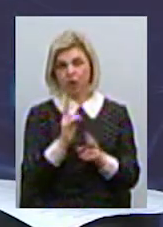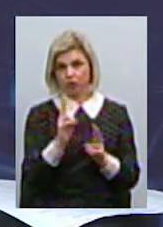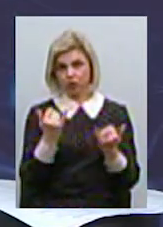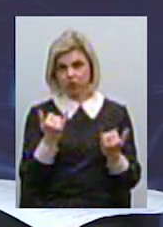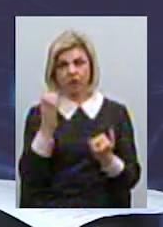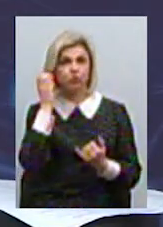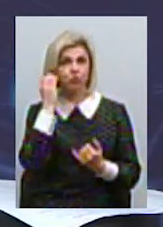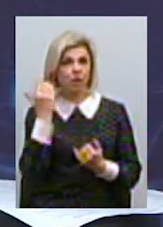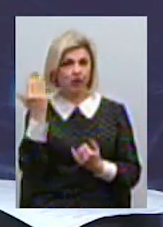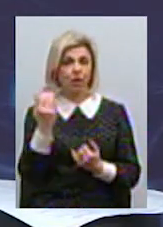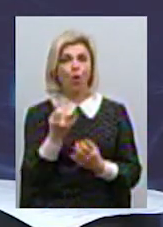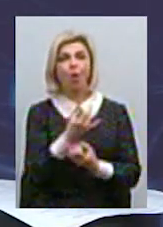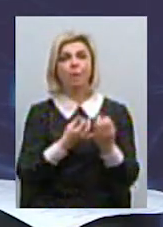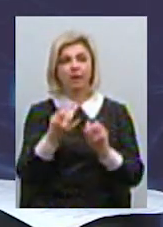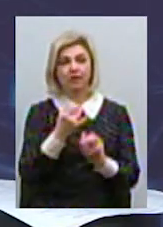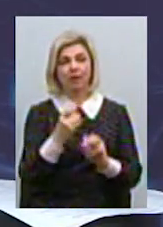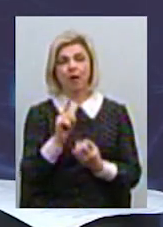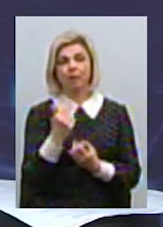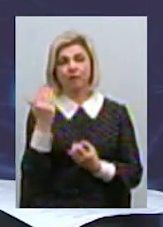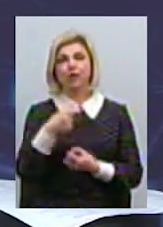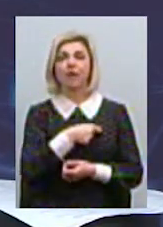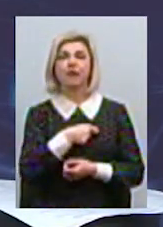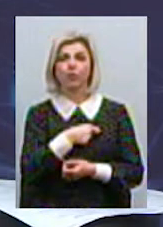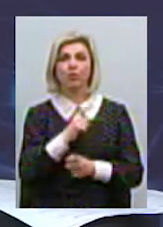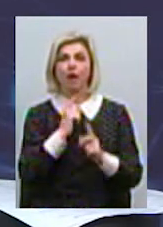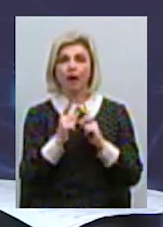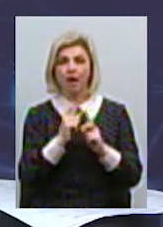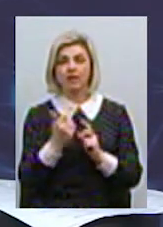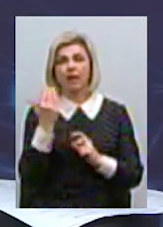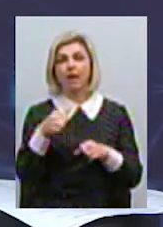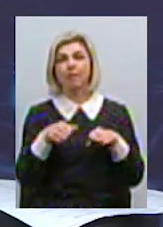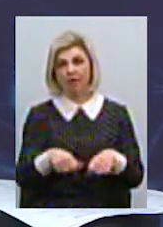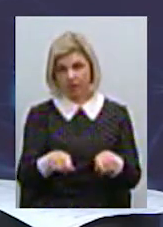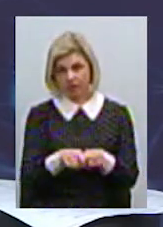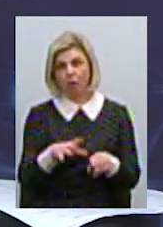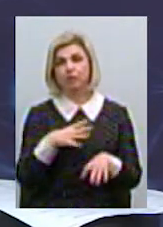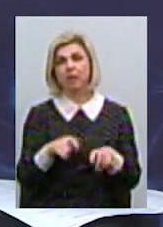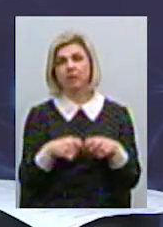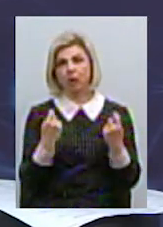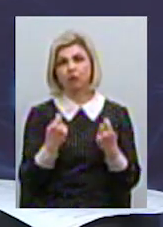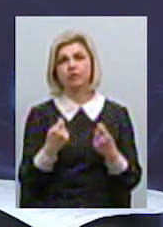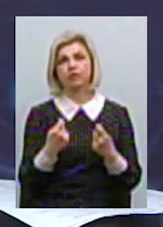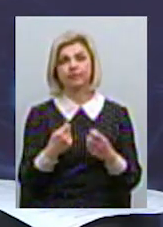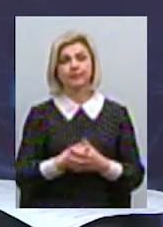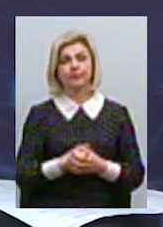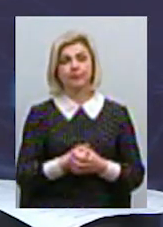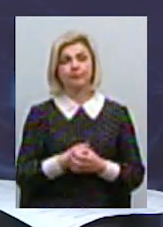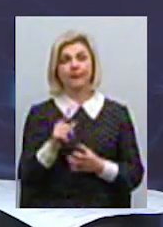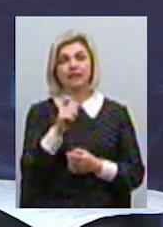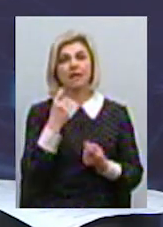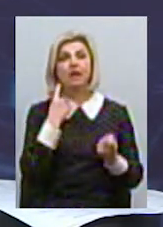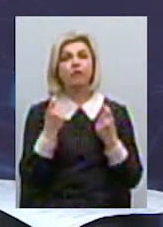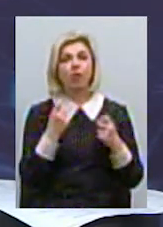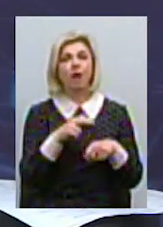її коментар, тому що її права, вона депутат Ради, але її права також були порушені, відбувалося. За